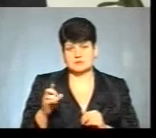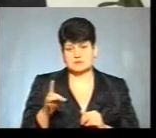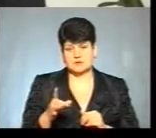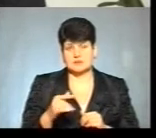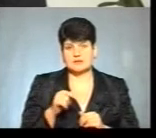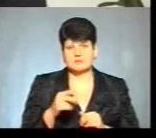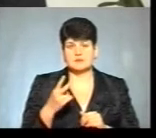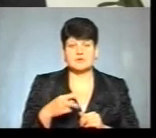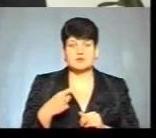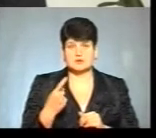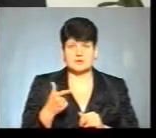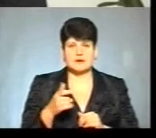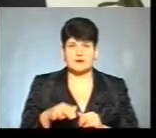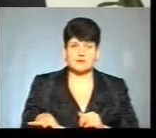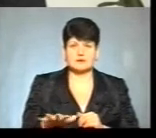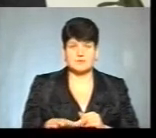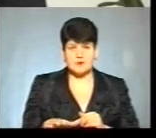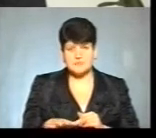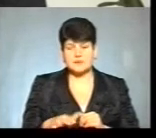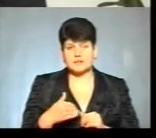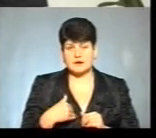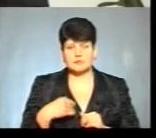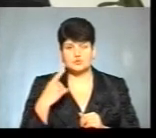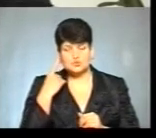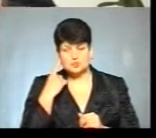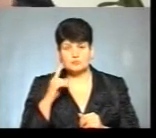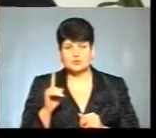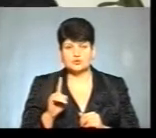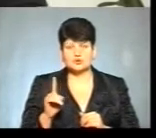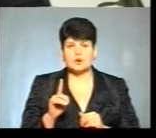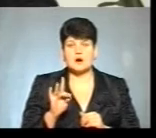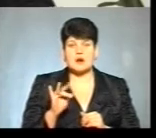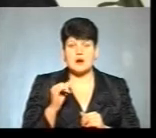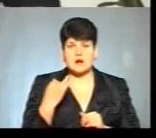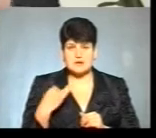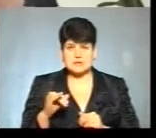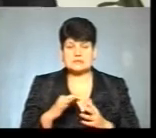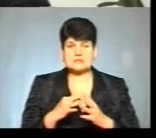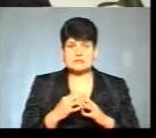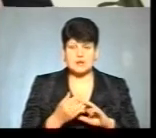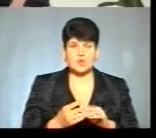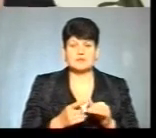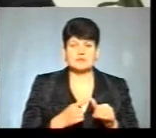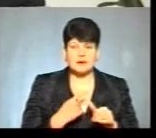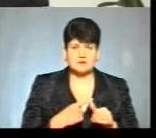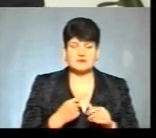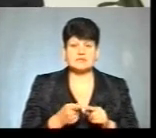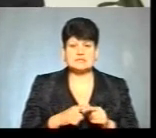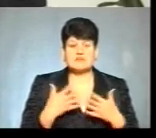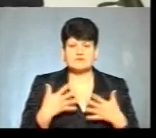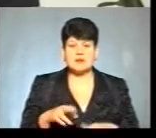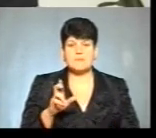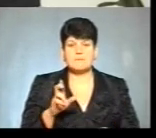Там 21 гектар парку, я думаю, що сам рай, саме село, саме назва – це і бренд. Так? І